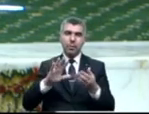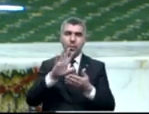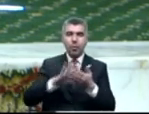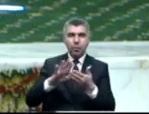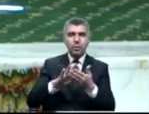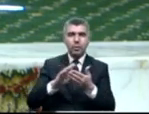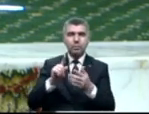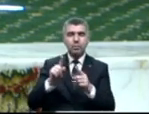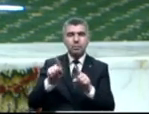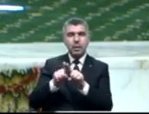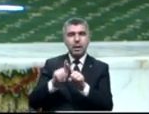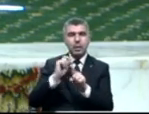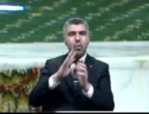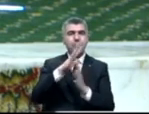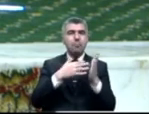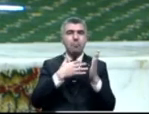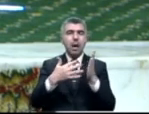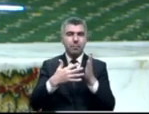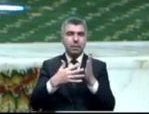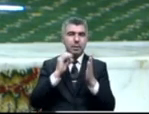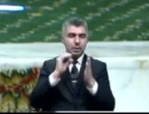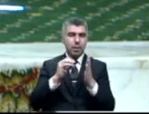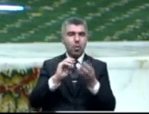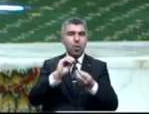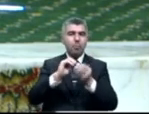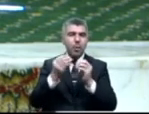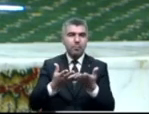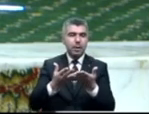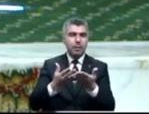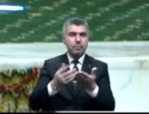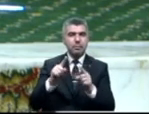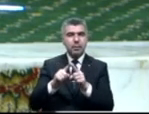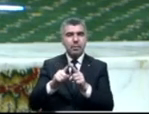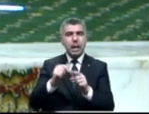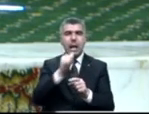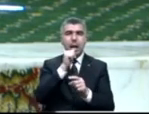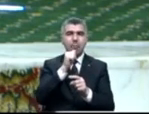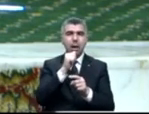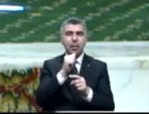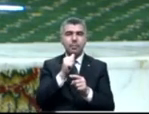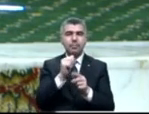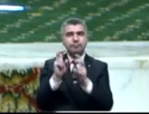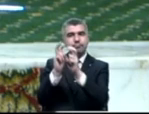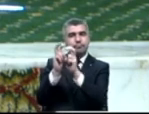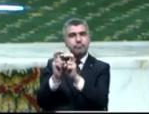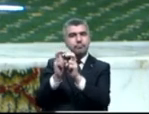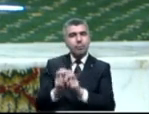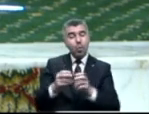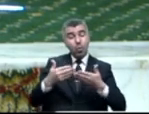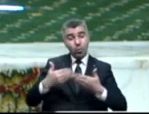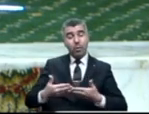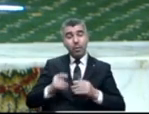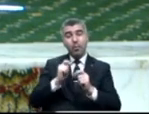لم يلتزم أصحابها بالبرنامج الاستثماري، وستطرح أيضا إشكالية الاستعمال الفلاحي للماء الذي أصبح اليوم موضوع